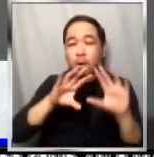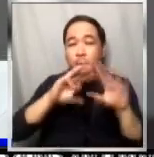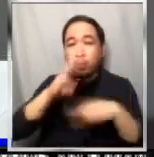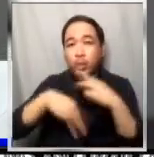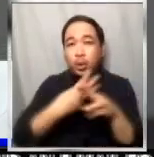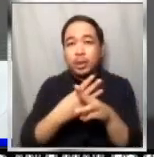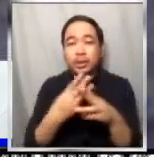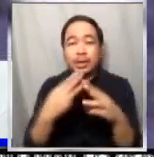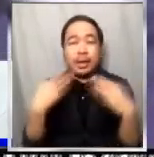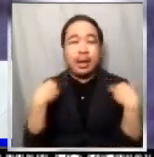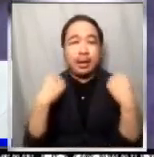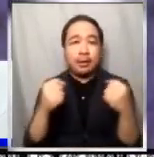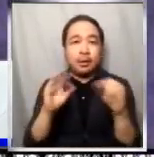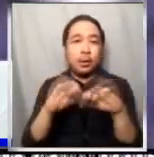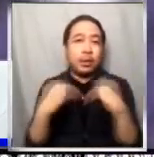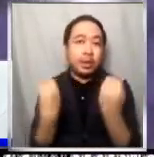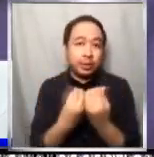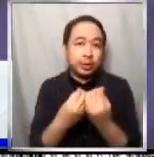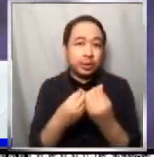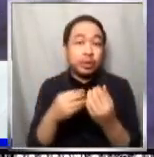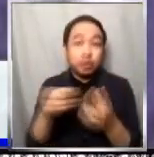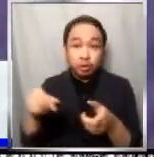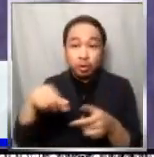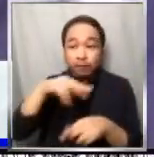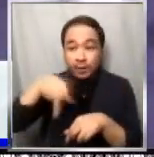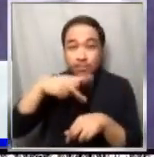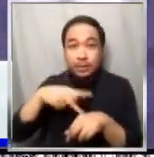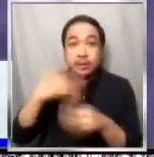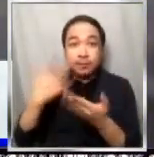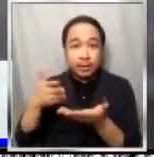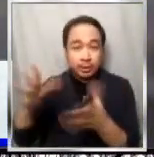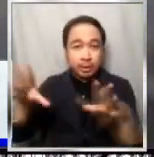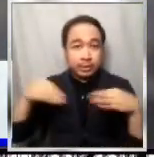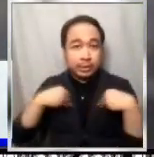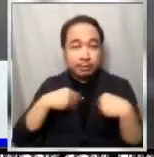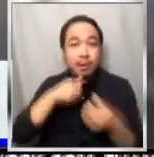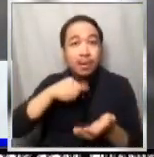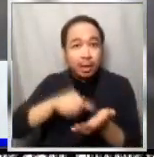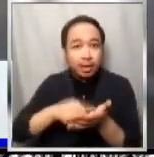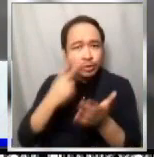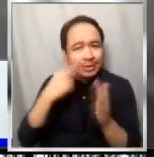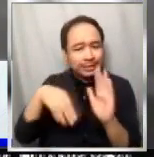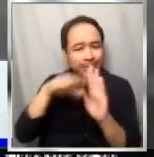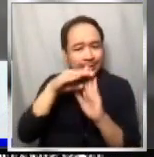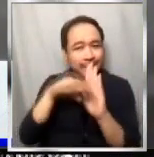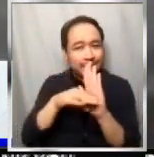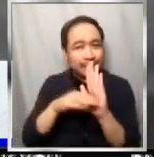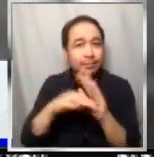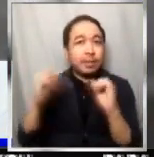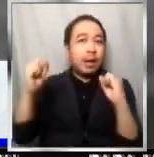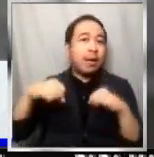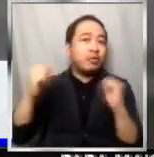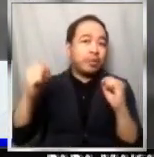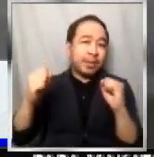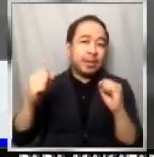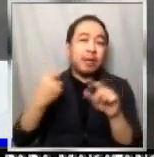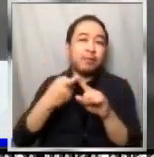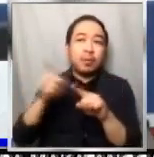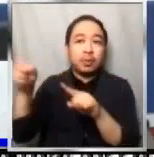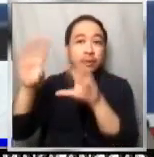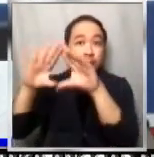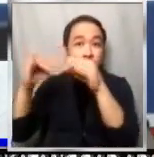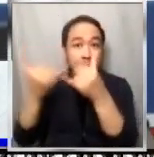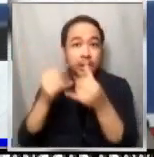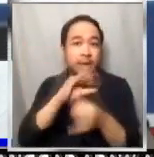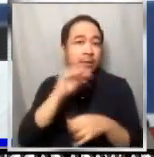sulat mula sa Pfizer na naglalaman ng karagdagang detalye sa kasunduan sa pagitan ng gobyerno at vaccine manufacturer. An